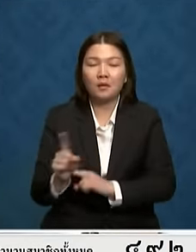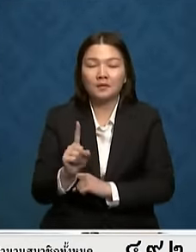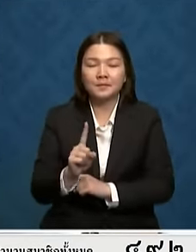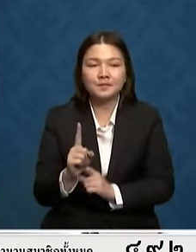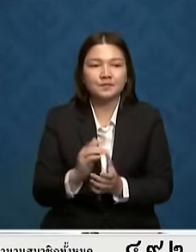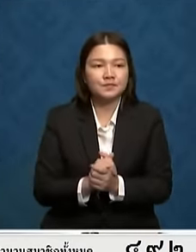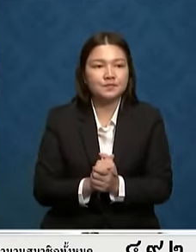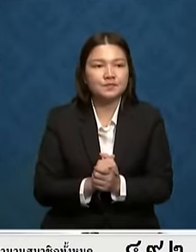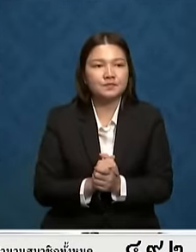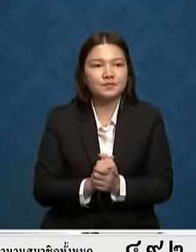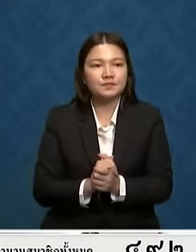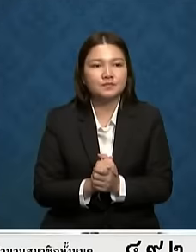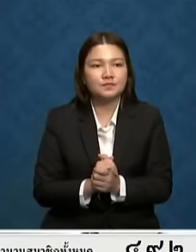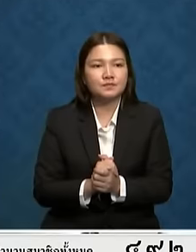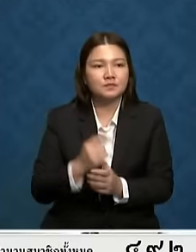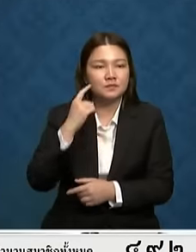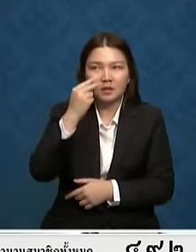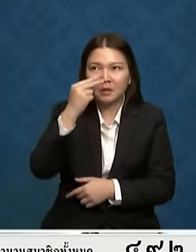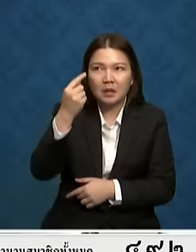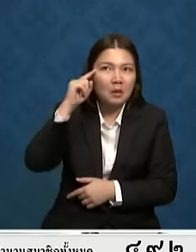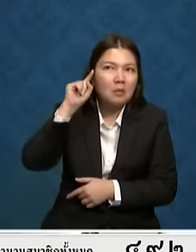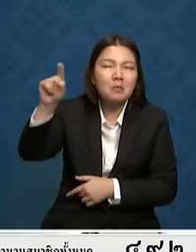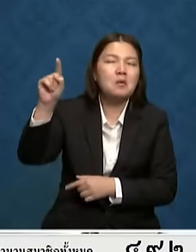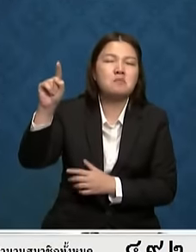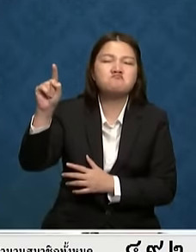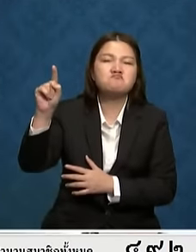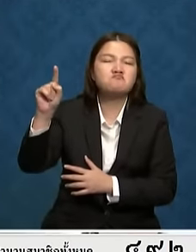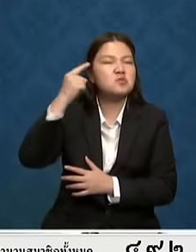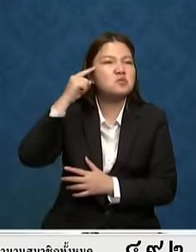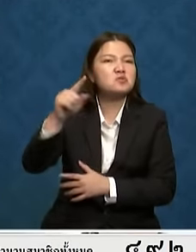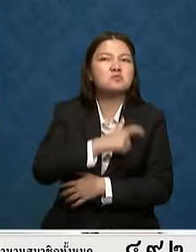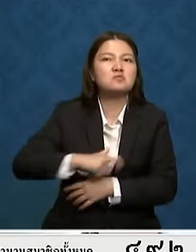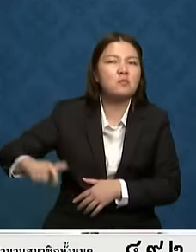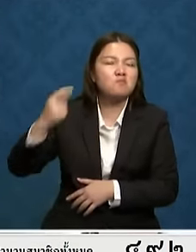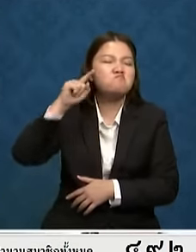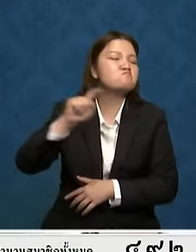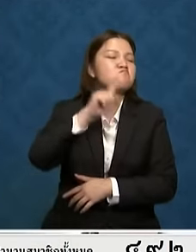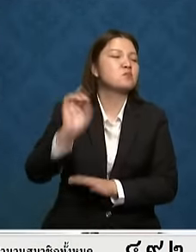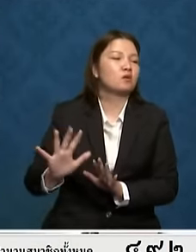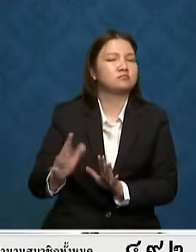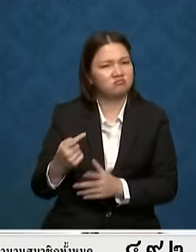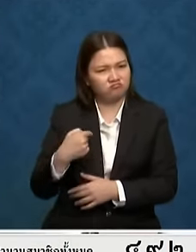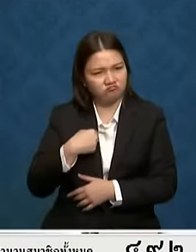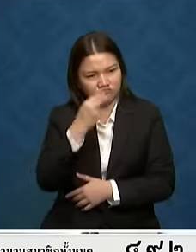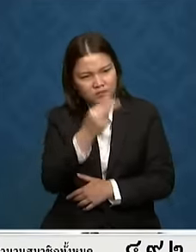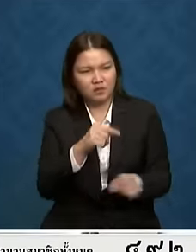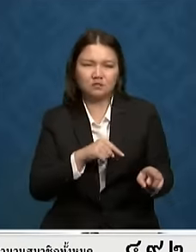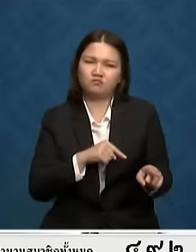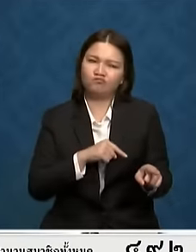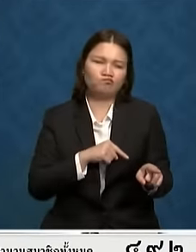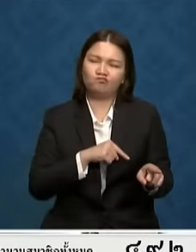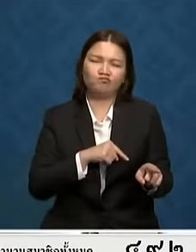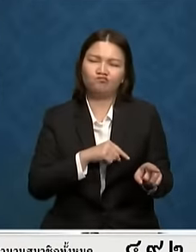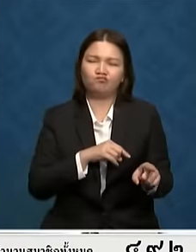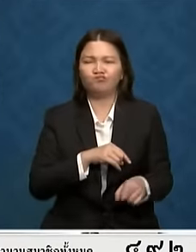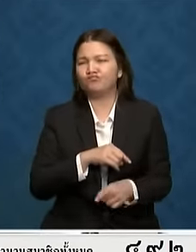ออความไม่สำคัญต่อสถาบันตอนนี้ผมไม่เห็นด้วยครับเพราะฉะนั้นผมอยากถ้าหาก